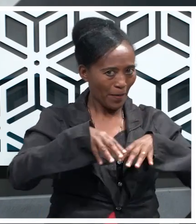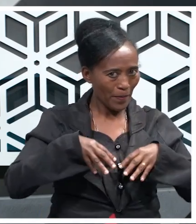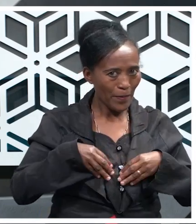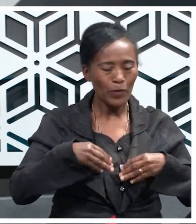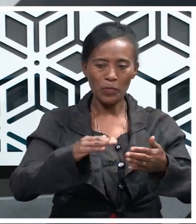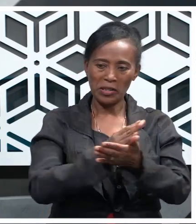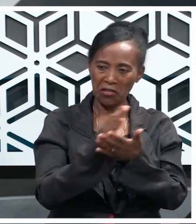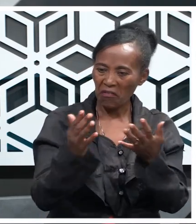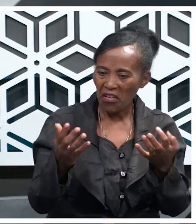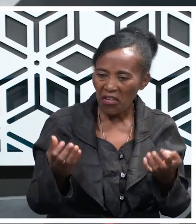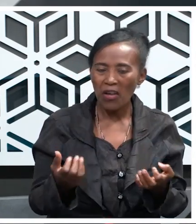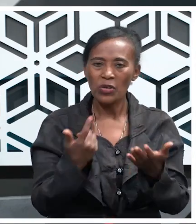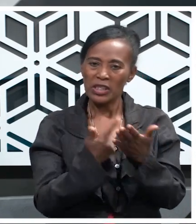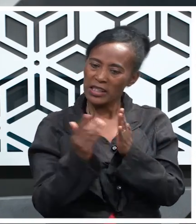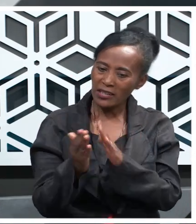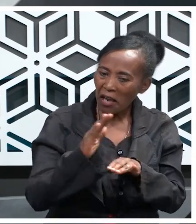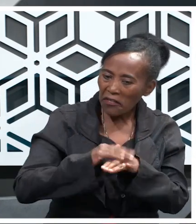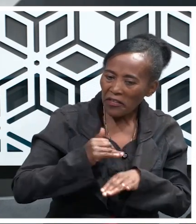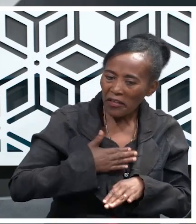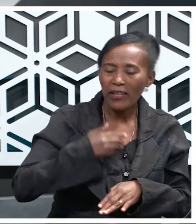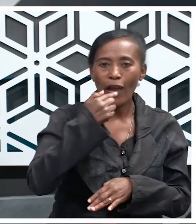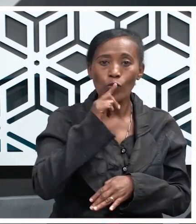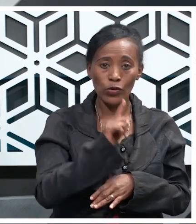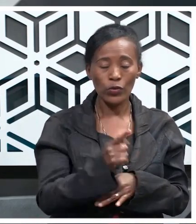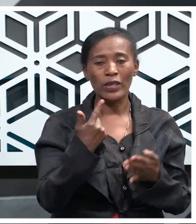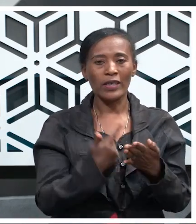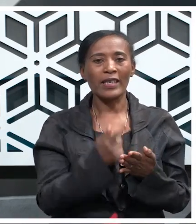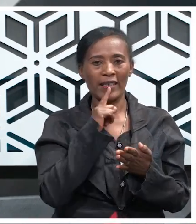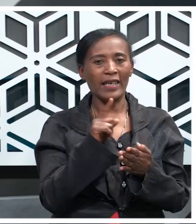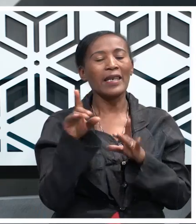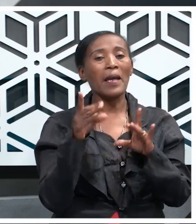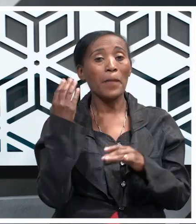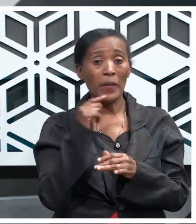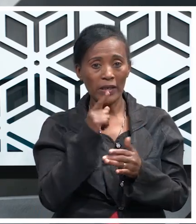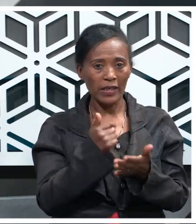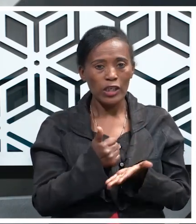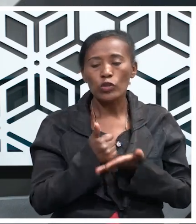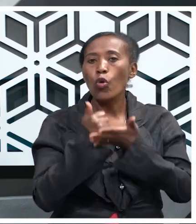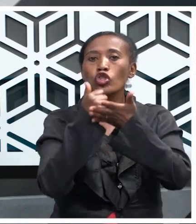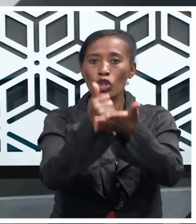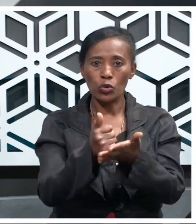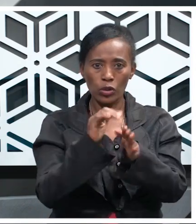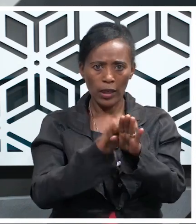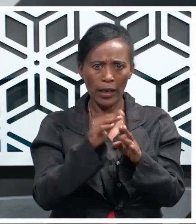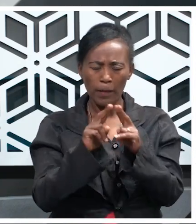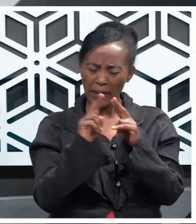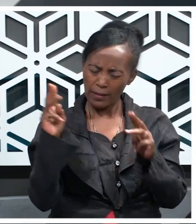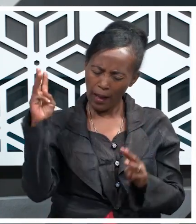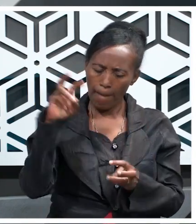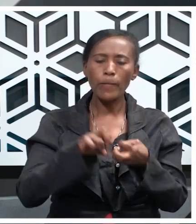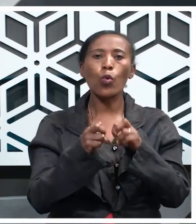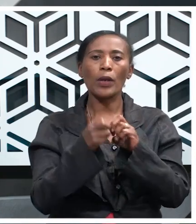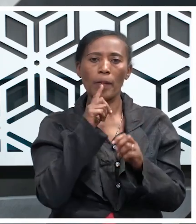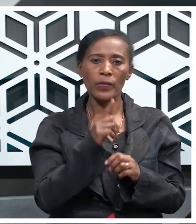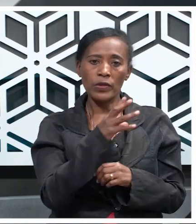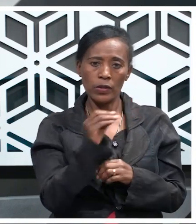ማለት በቃ ፓርቲሲፔት ማድረግ ፈልጋለሁ ስታዘጋጅ ጥሪ ምናምን እያሉ ነው እና ይሄ ነበር እና ደግሞ ስፖንሰሮች ላይ ነበር በጣም